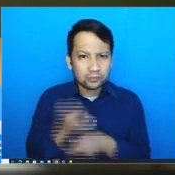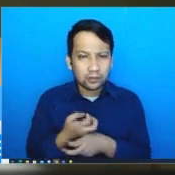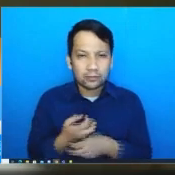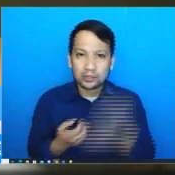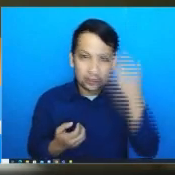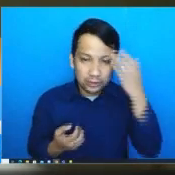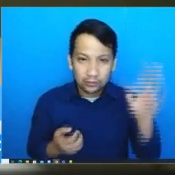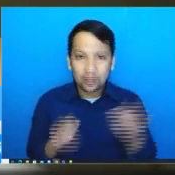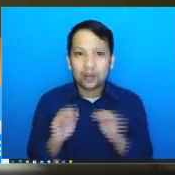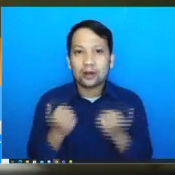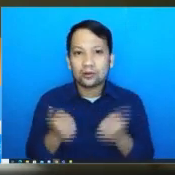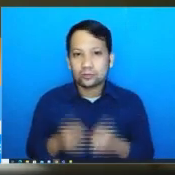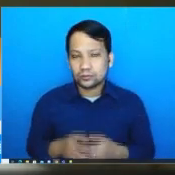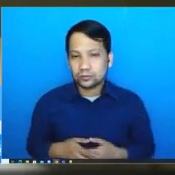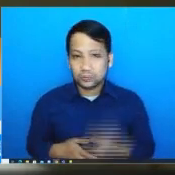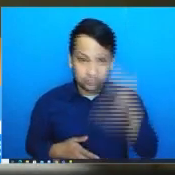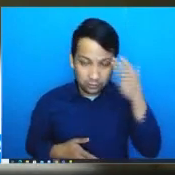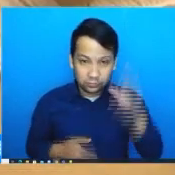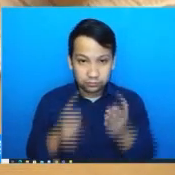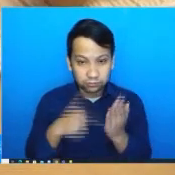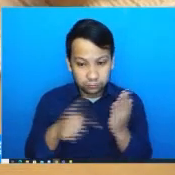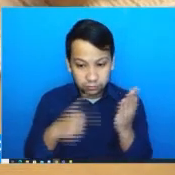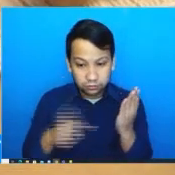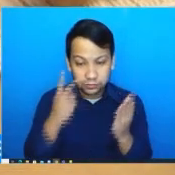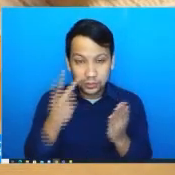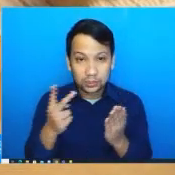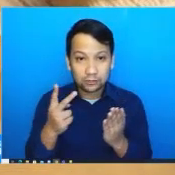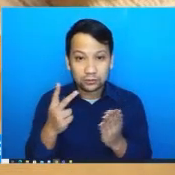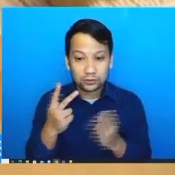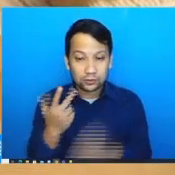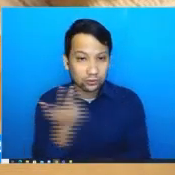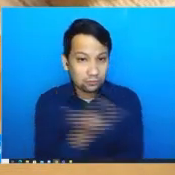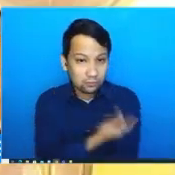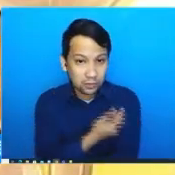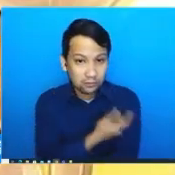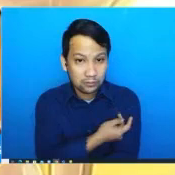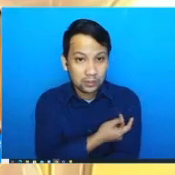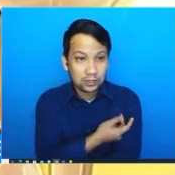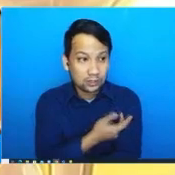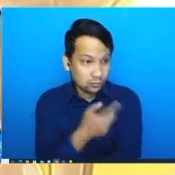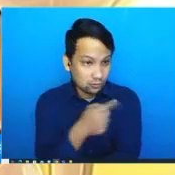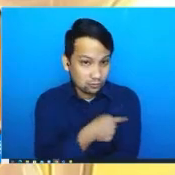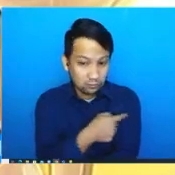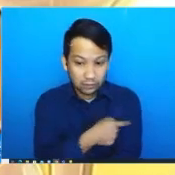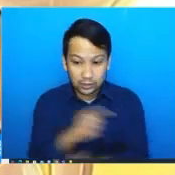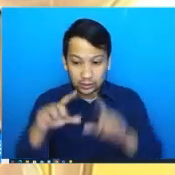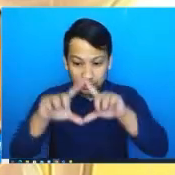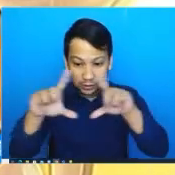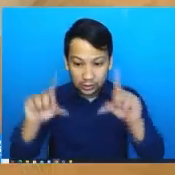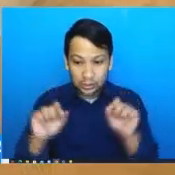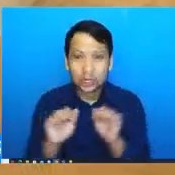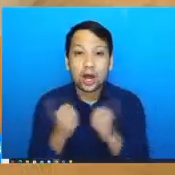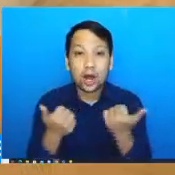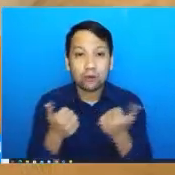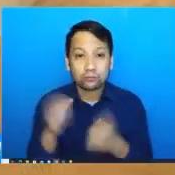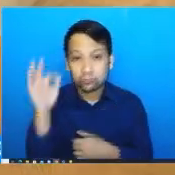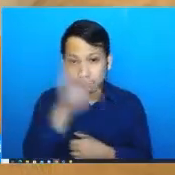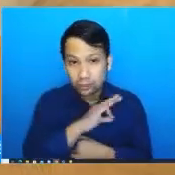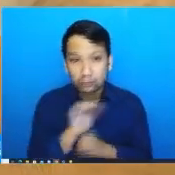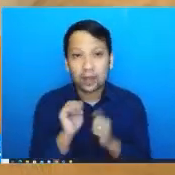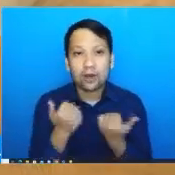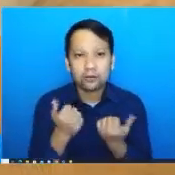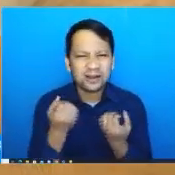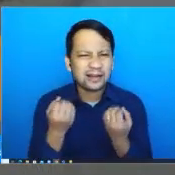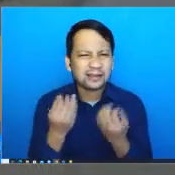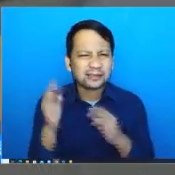daw ma-validate yung vax card, yung vaccination card. Paano daw kung peke. Paano daw. So maraming operational